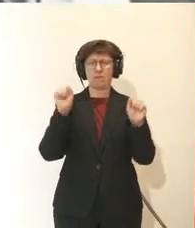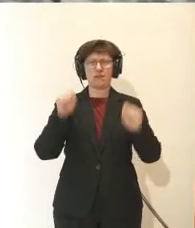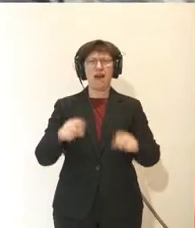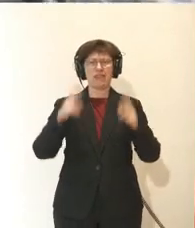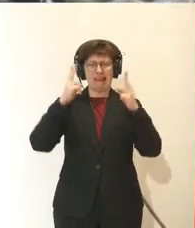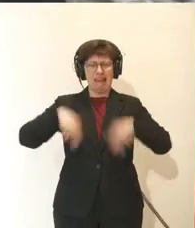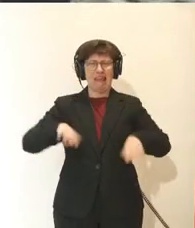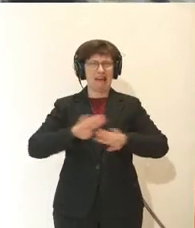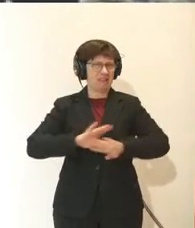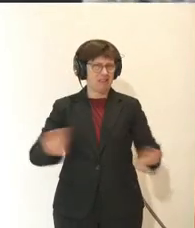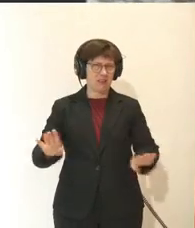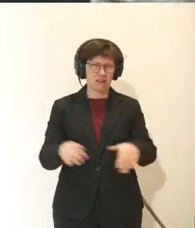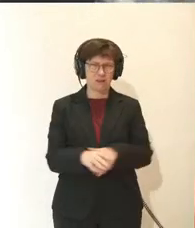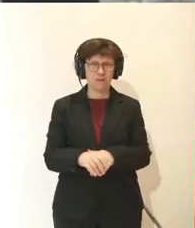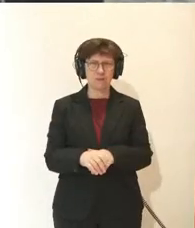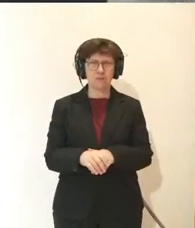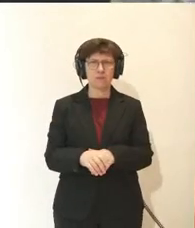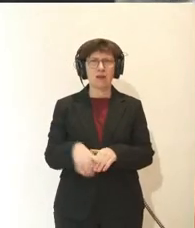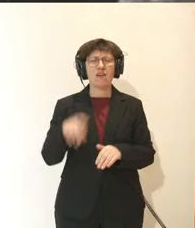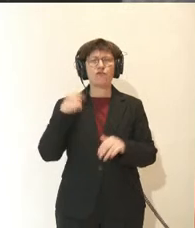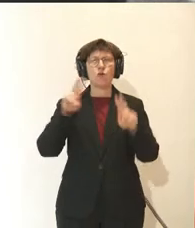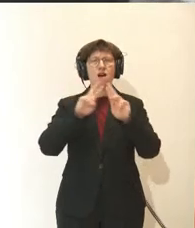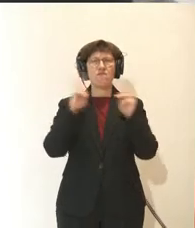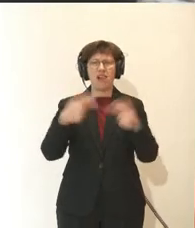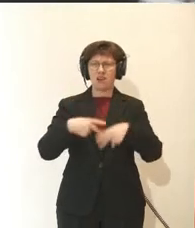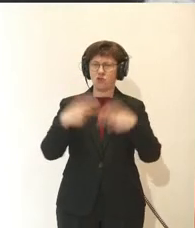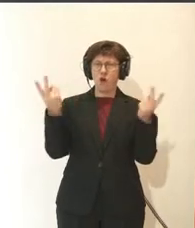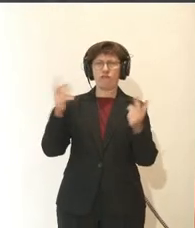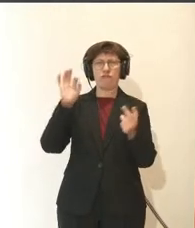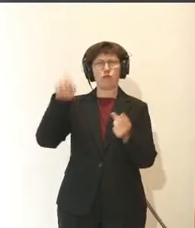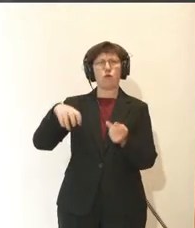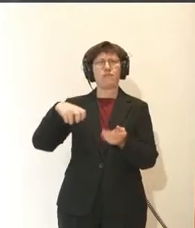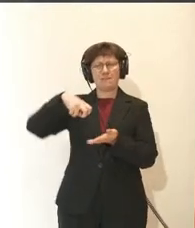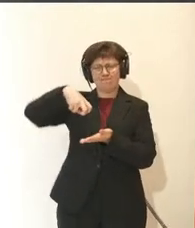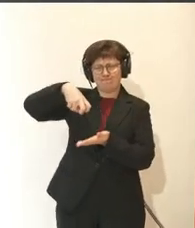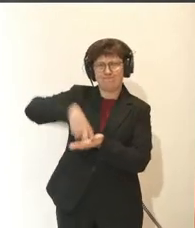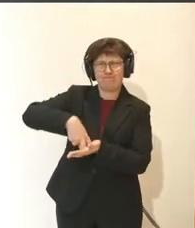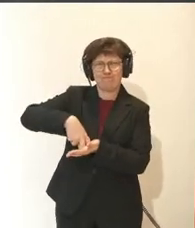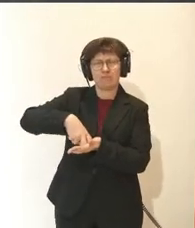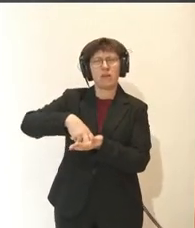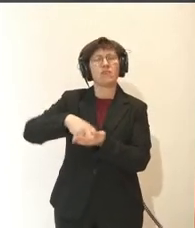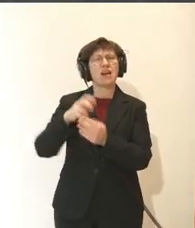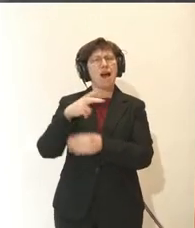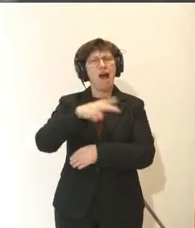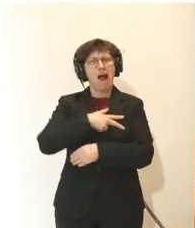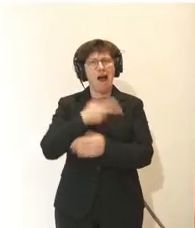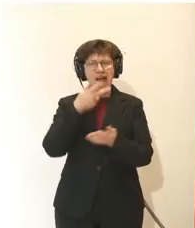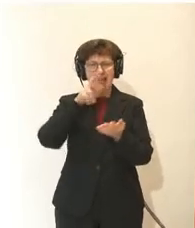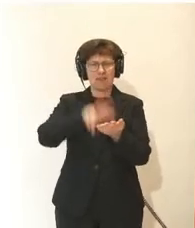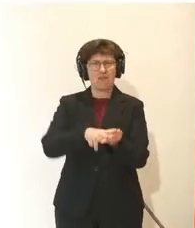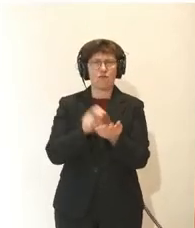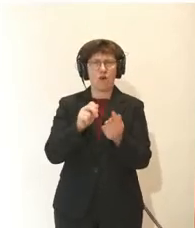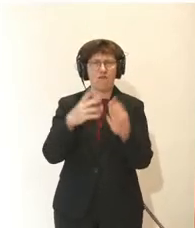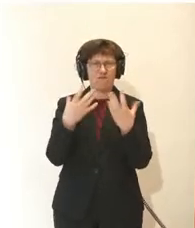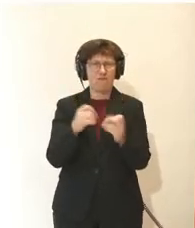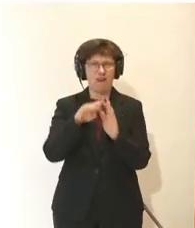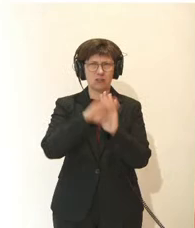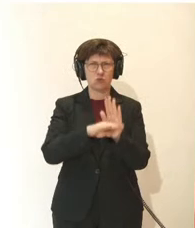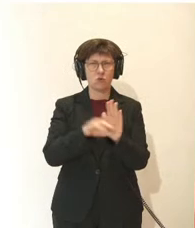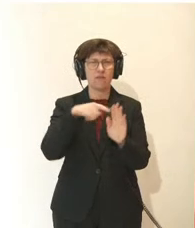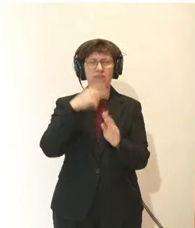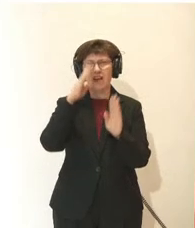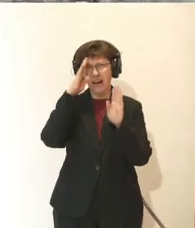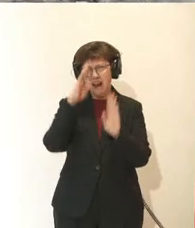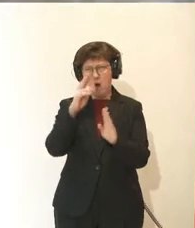für dich gehen wir für weltoffenheit auf die knie und geben den eid auf unsere verfassung wir glauben an respekt